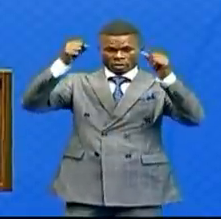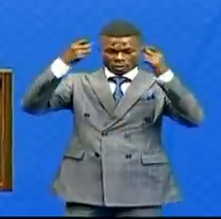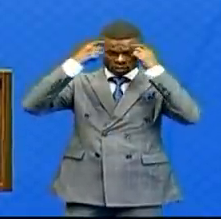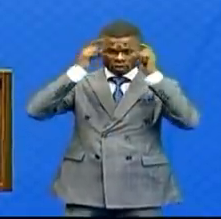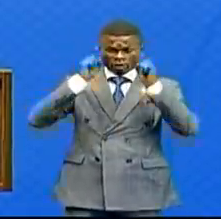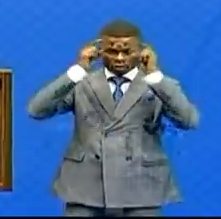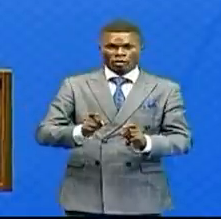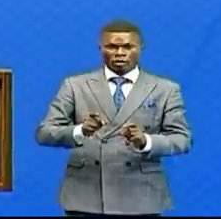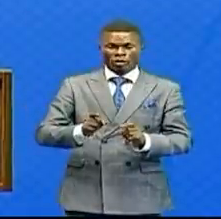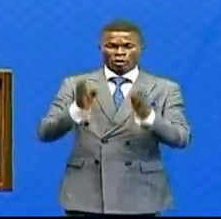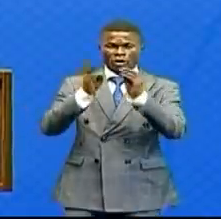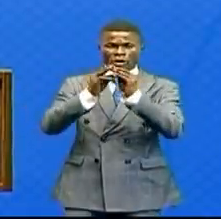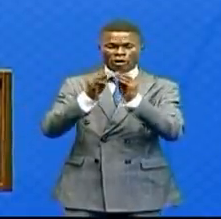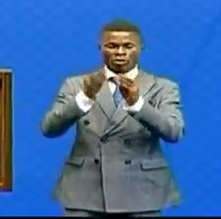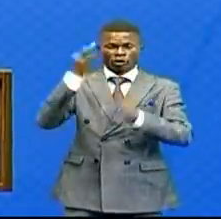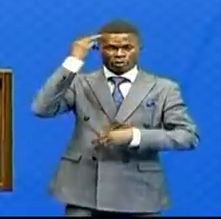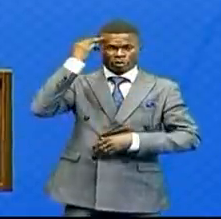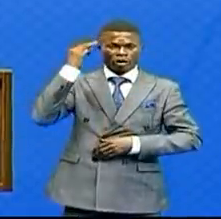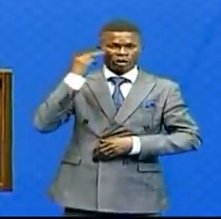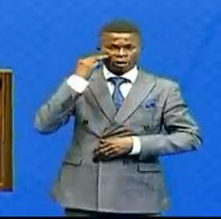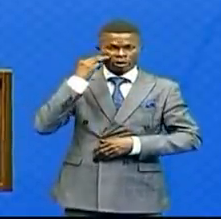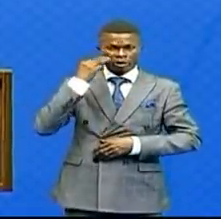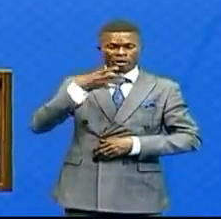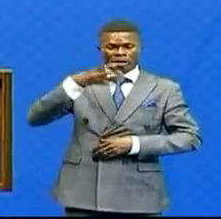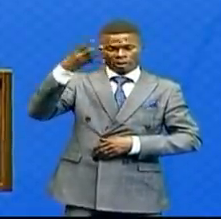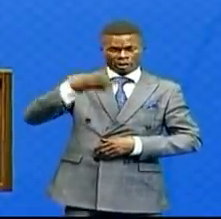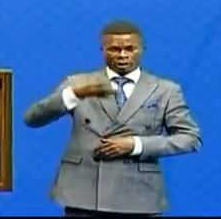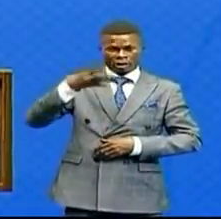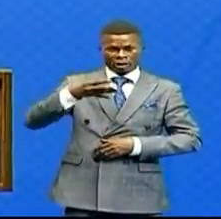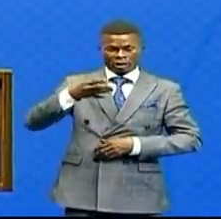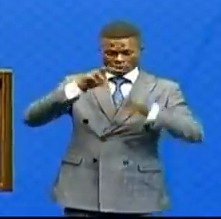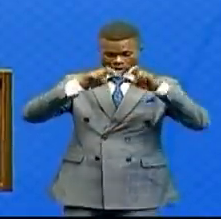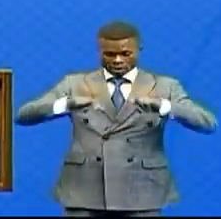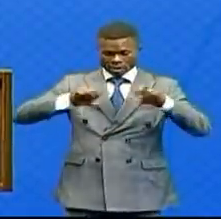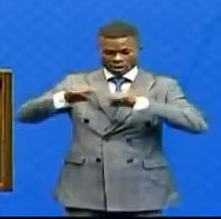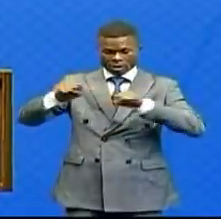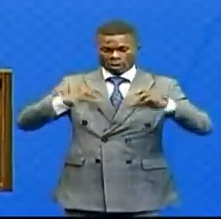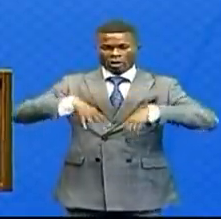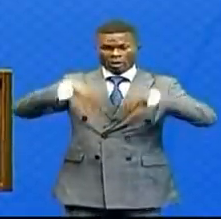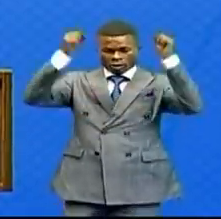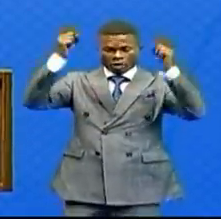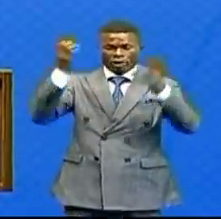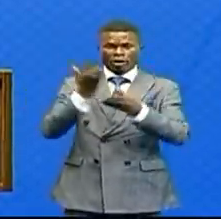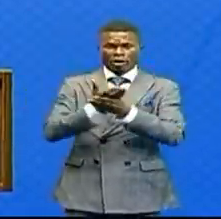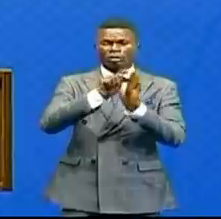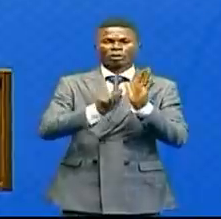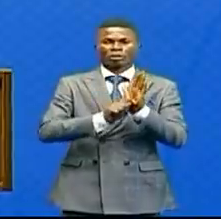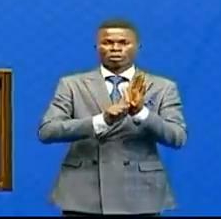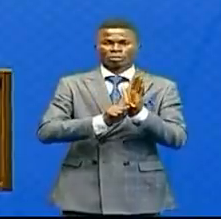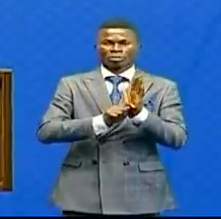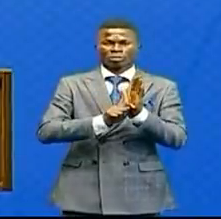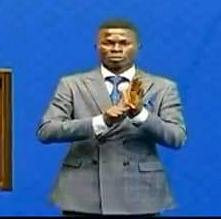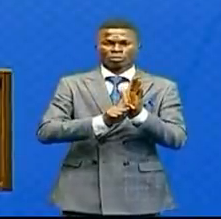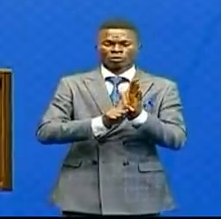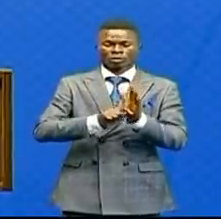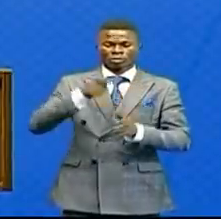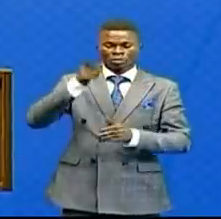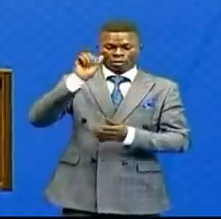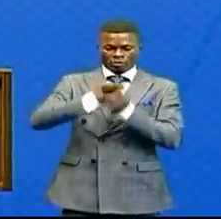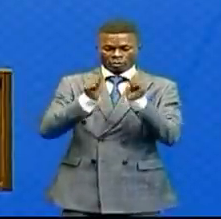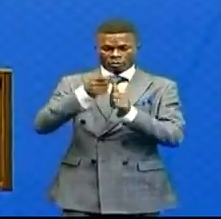des décisions du Conseil des ministres. Et 4. Examen et adoption des dossiers. Premier